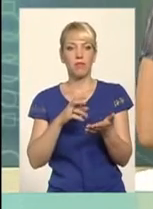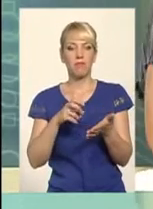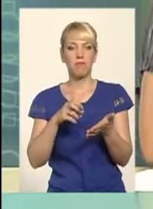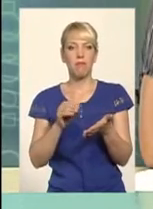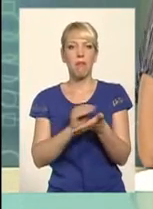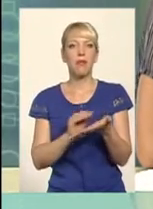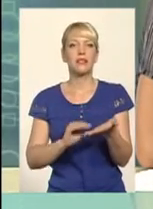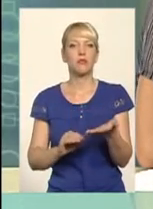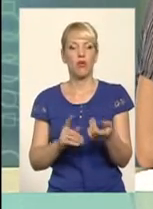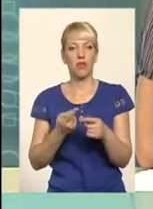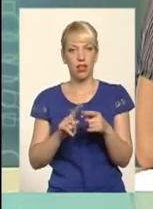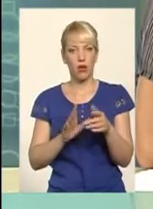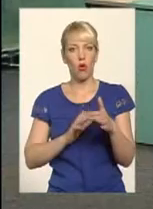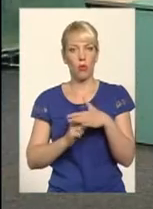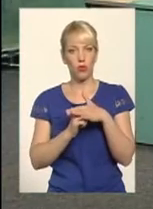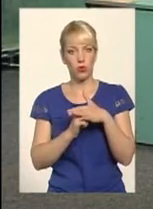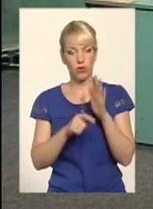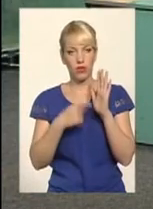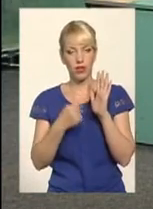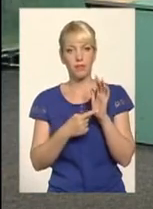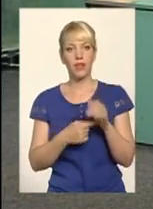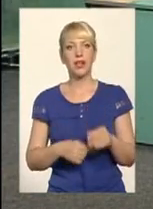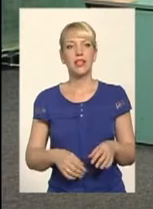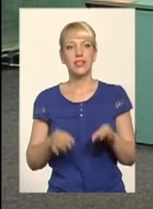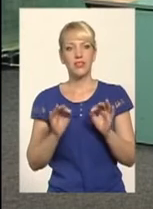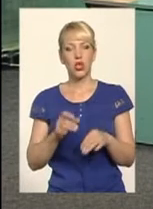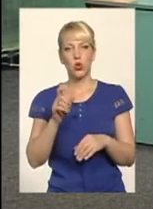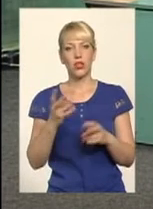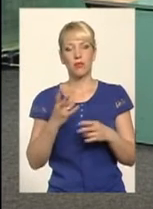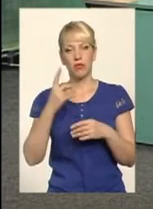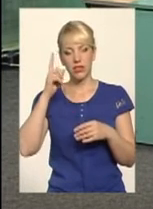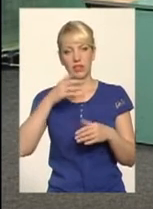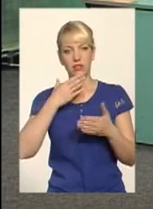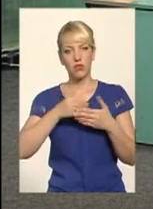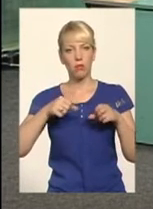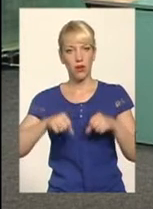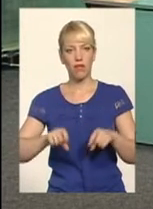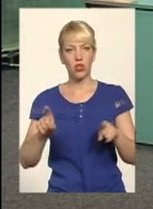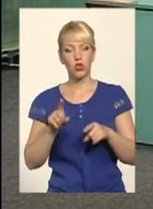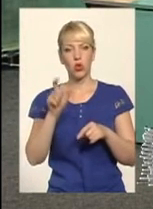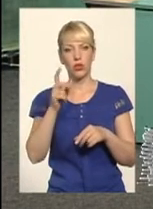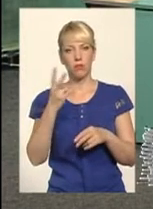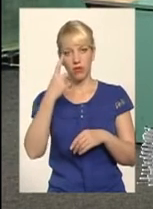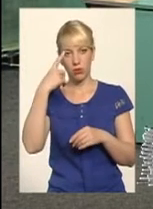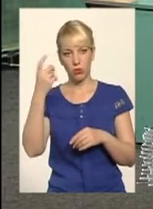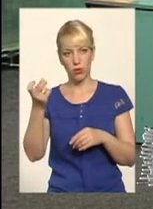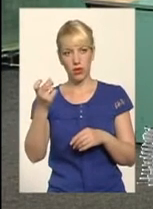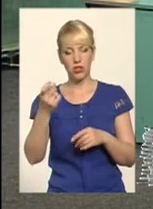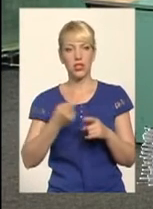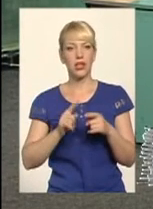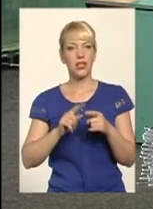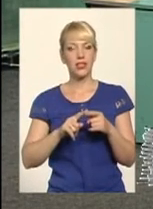обґрунтована? Звичайно. Сам вперед людина має знати свої права, те, що вона має бути попереджена. Це саме